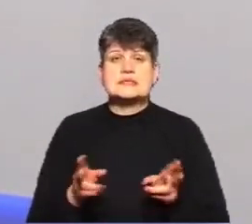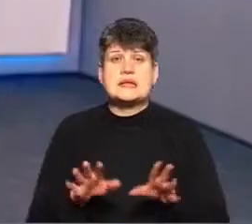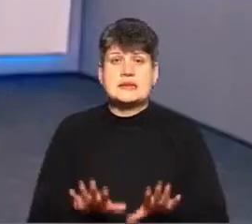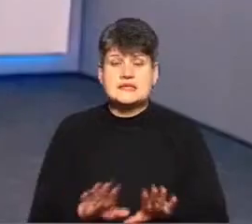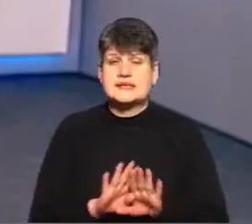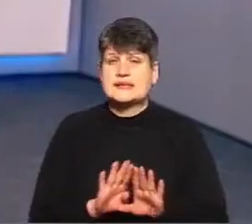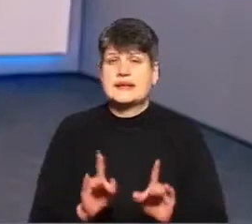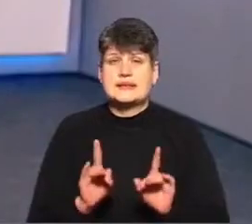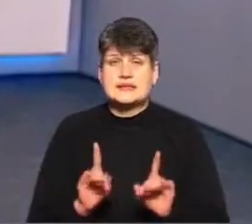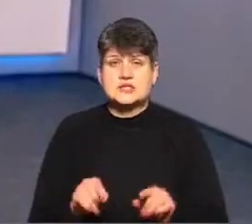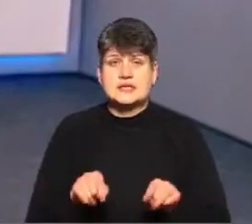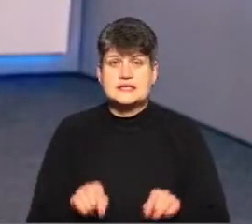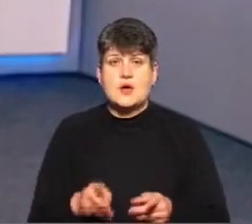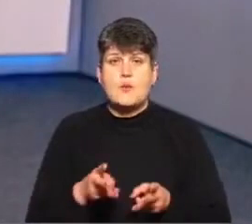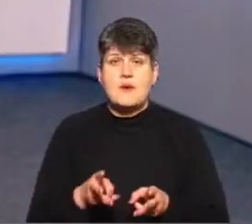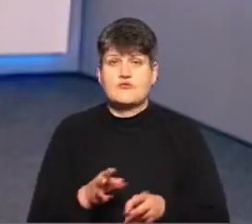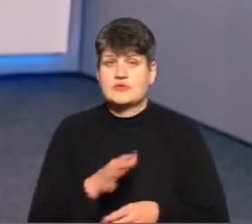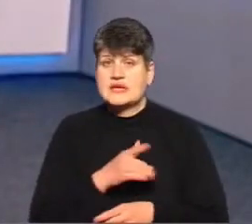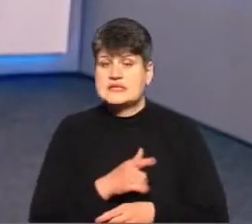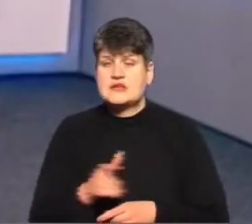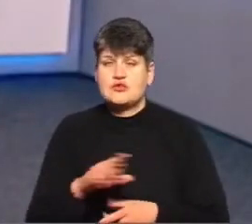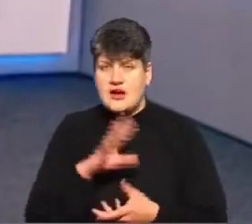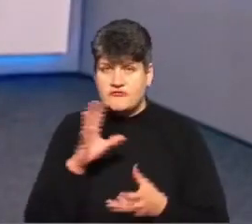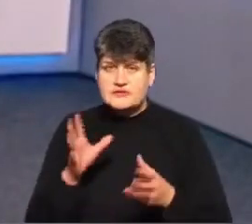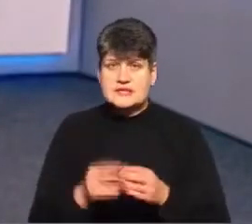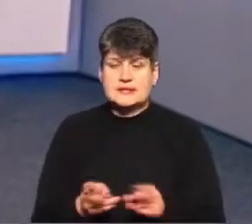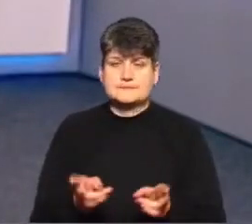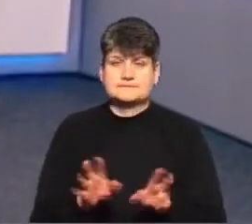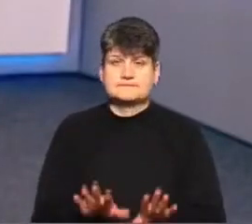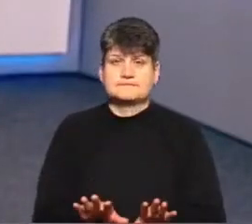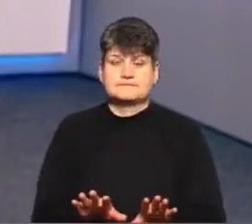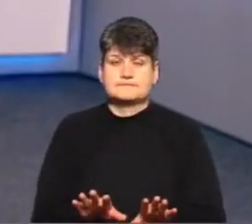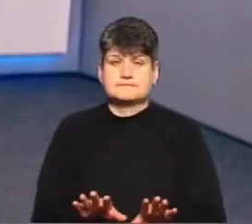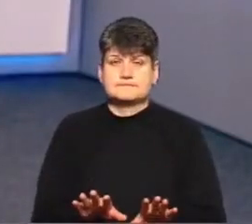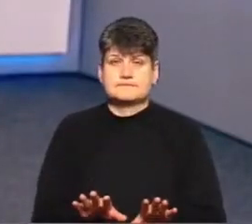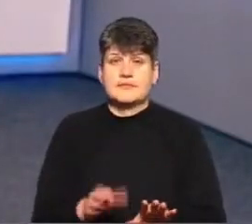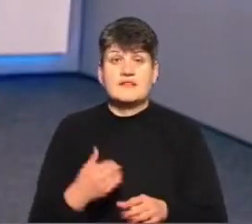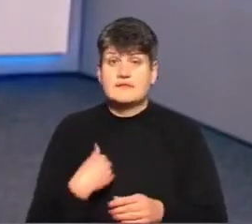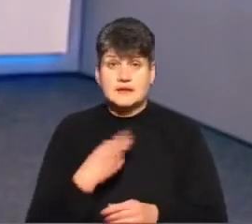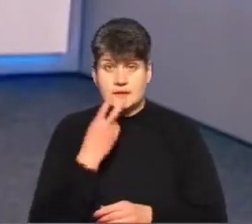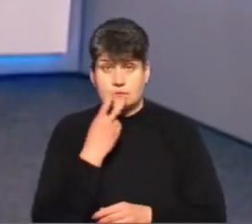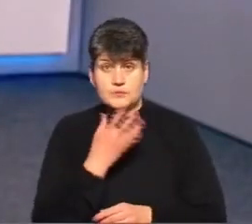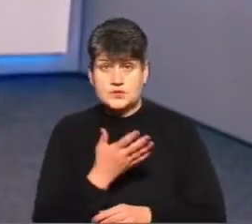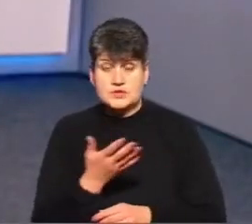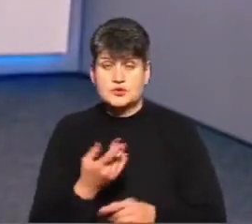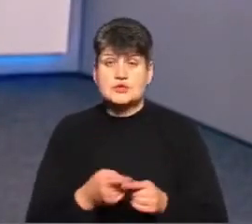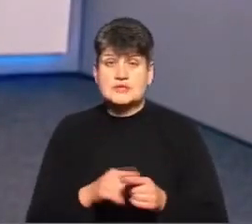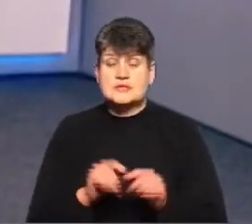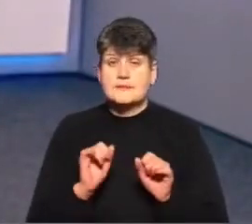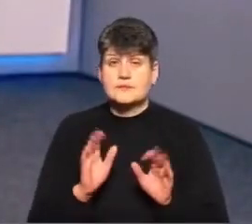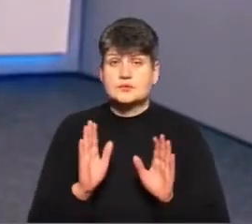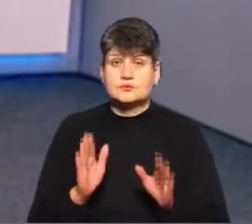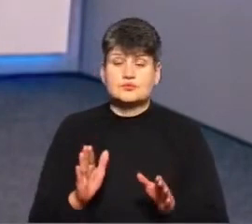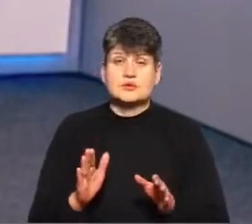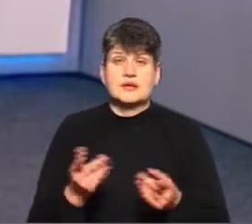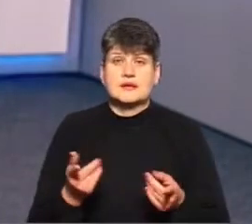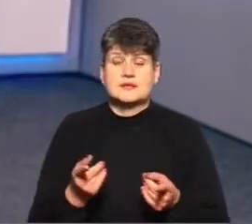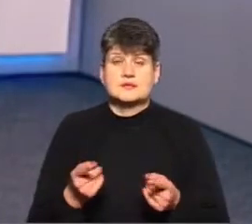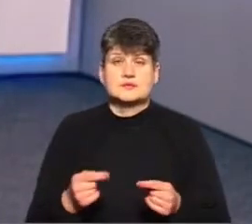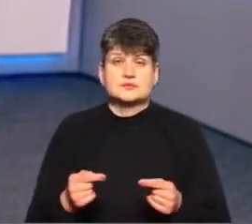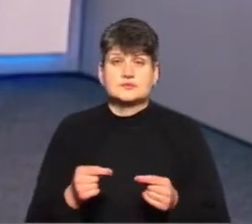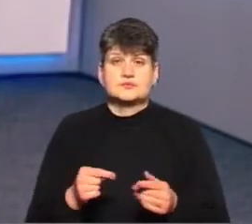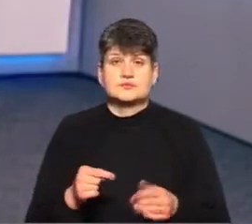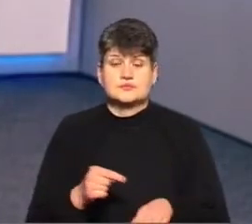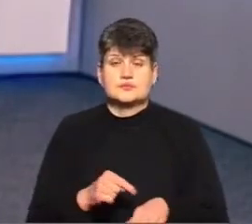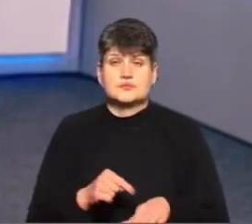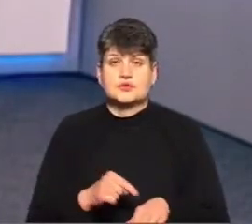опалювальний сезон, а взагалі. Тобто ви не помічаєте, що це може бути якась така точка кипіння, точка загострення? І